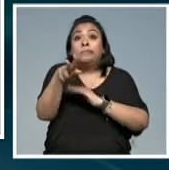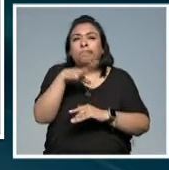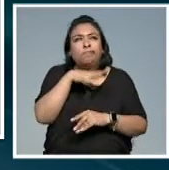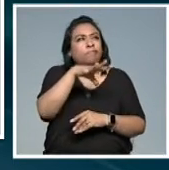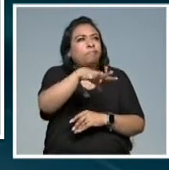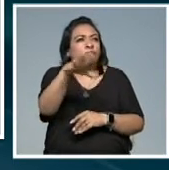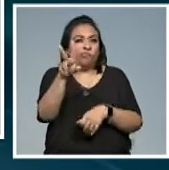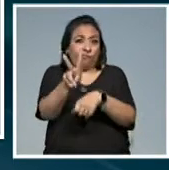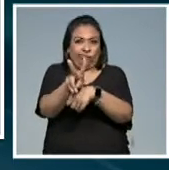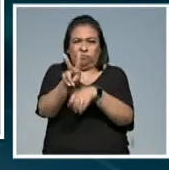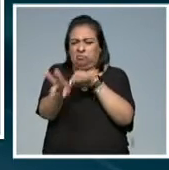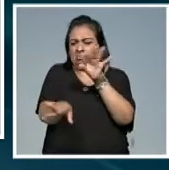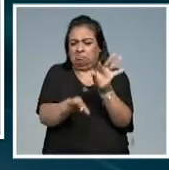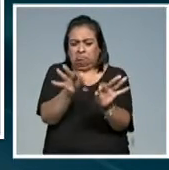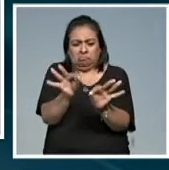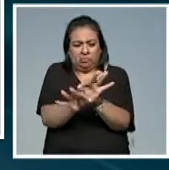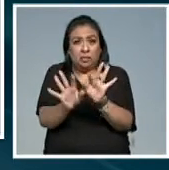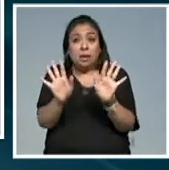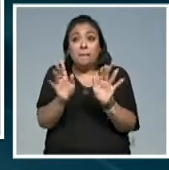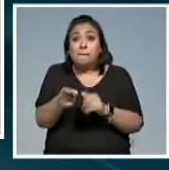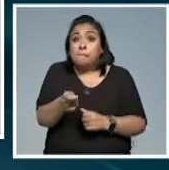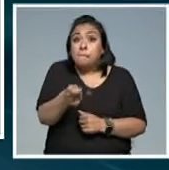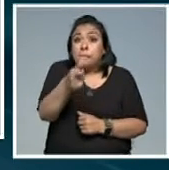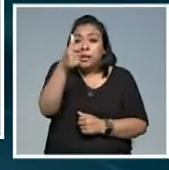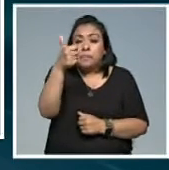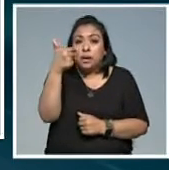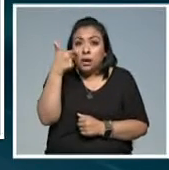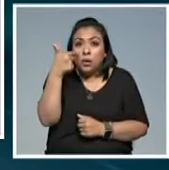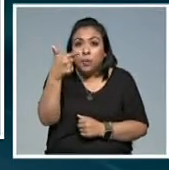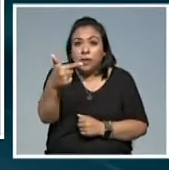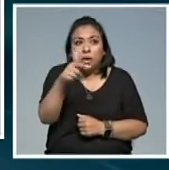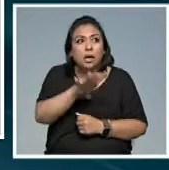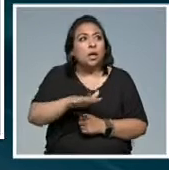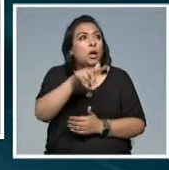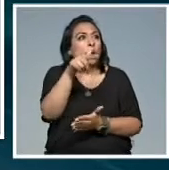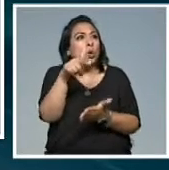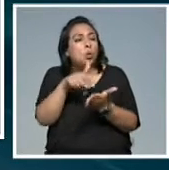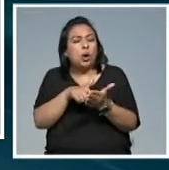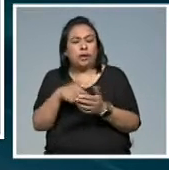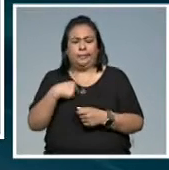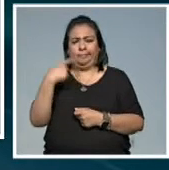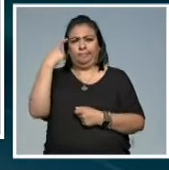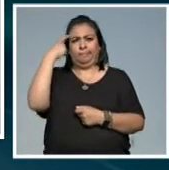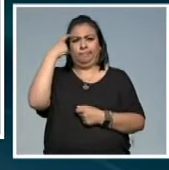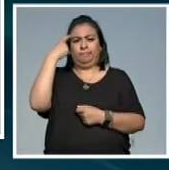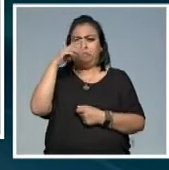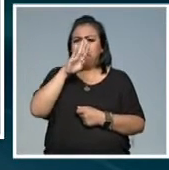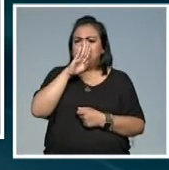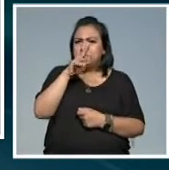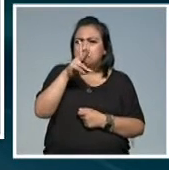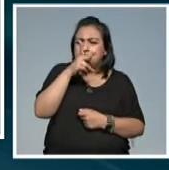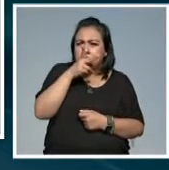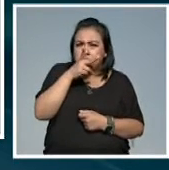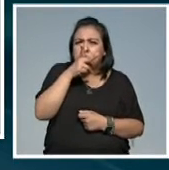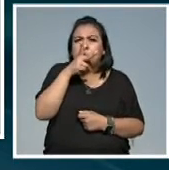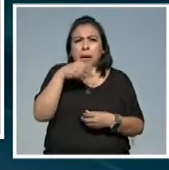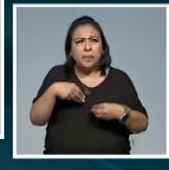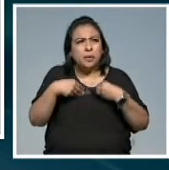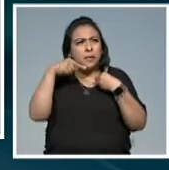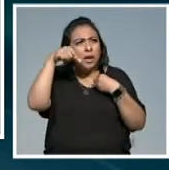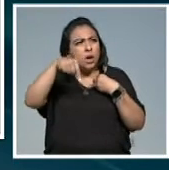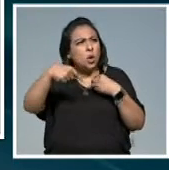silenzio perfetto, e quindi per la prima volta mi sono trovata in uno spazio fisico e mi sono detta: mia madre e mio padre hanno vissuto in una stanza